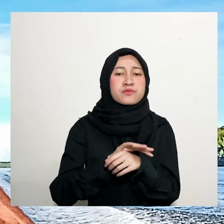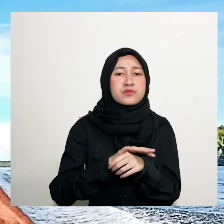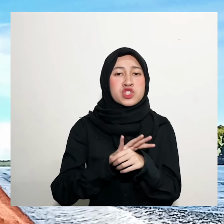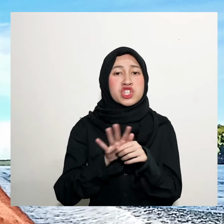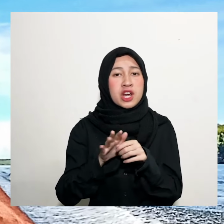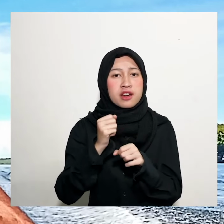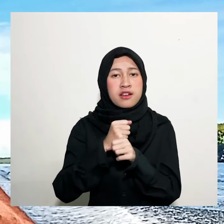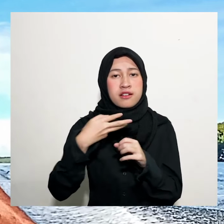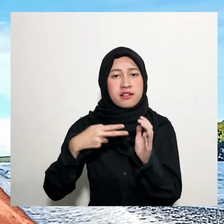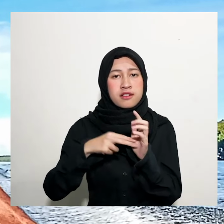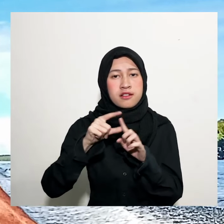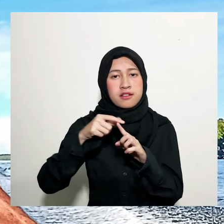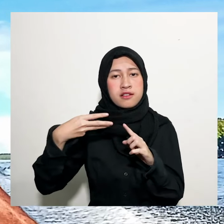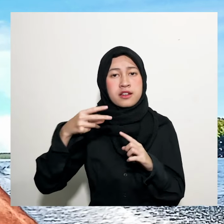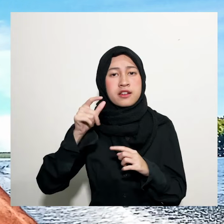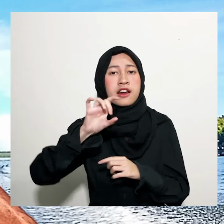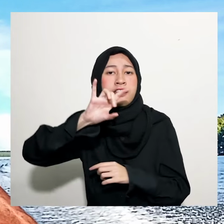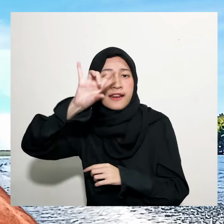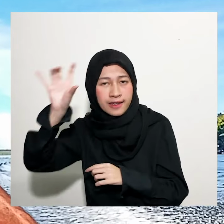lainnya.